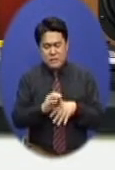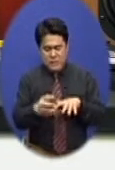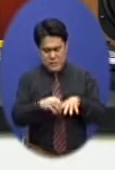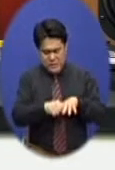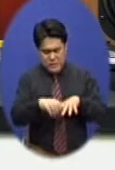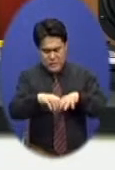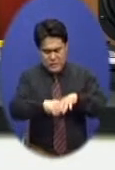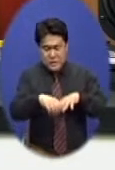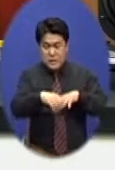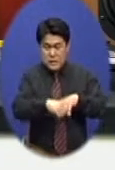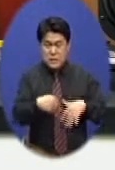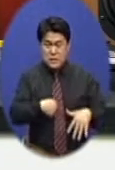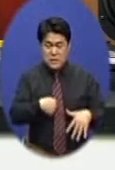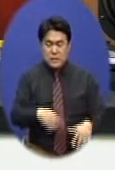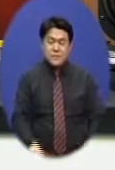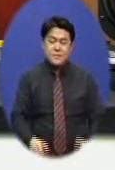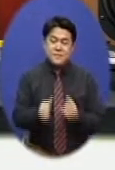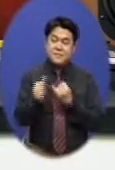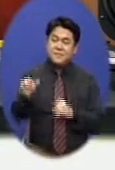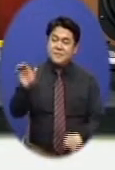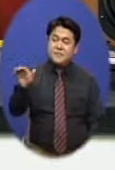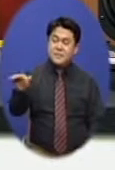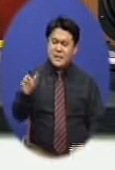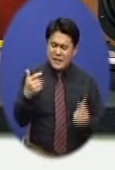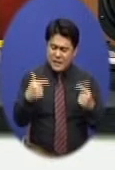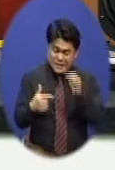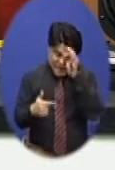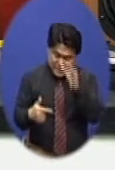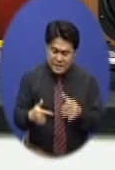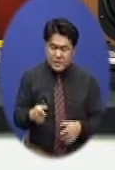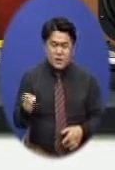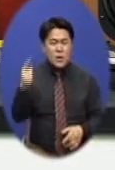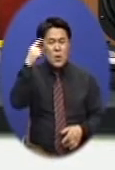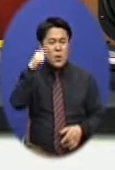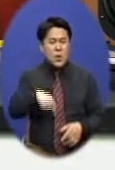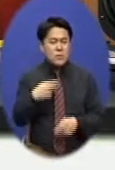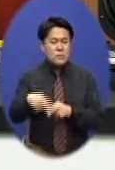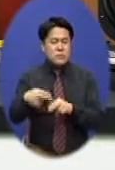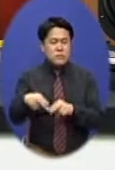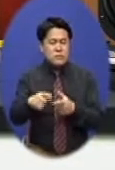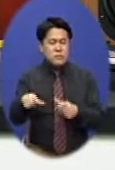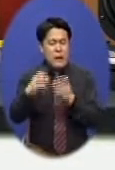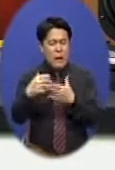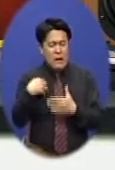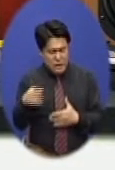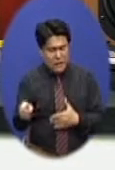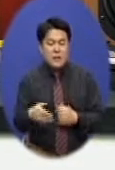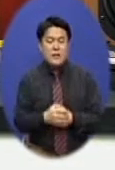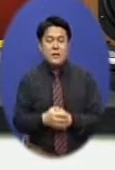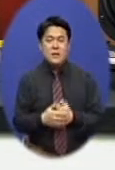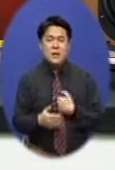맞아요. 그래서 우리 아저씨한테 매일 미안하지요. 뭐 밥도 아저씨가 해주고 했는데 거기다가 이제